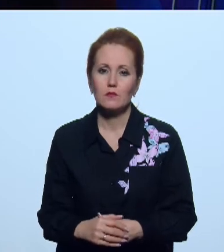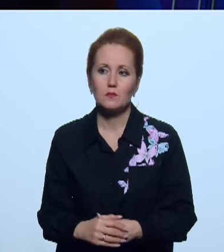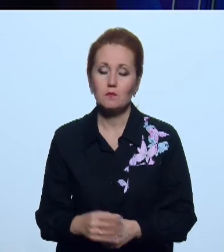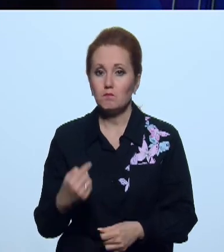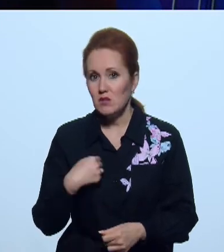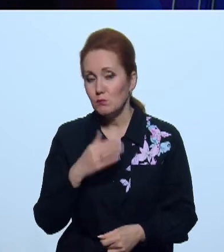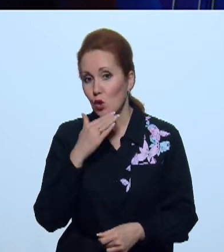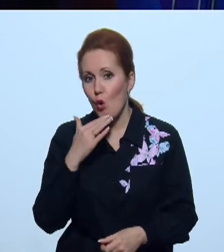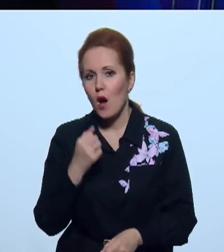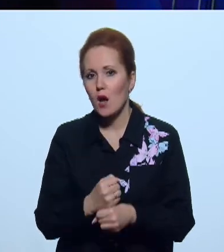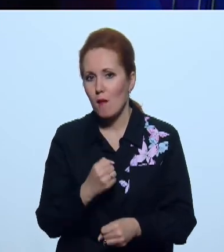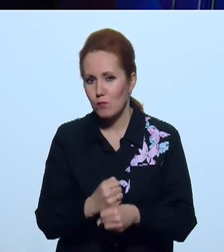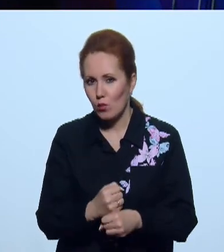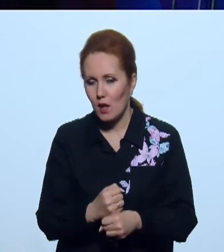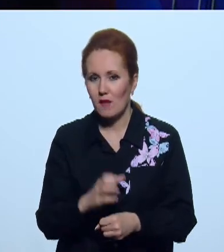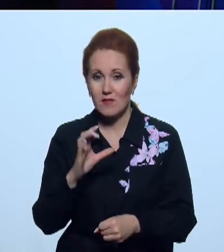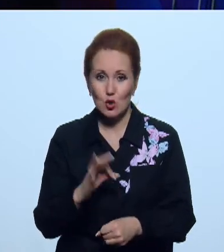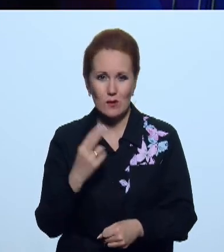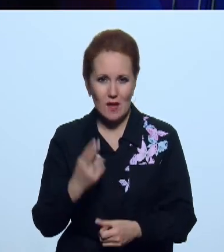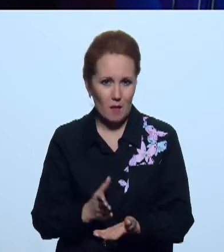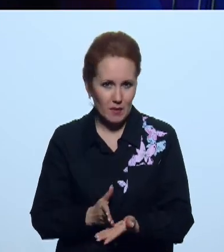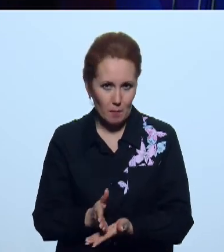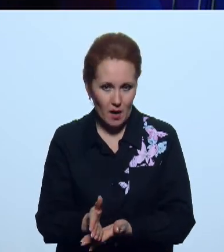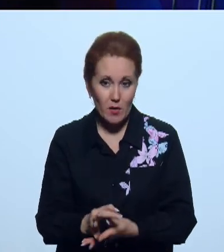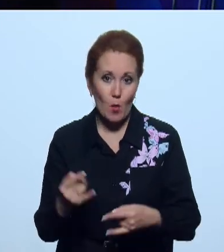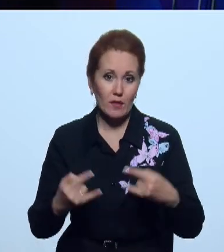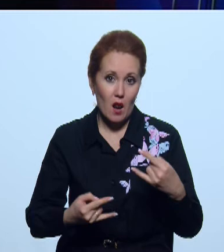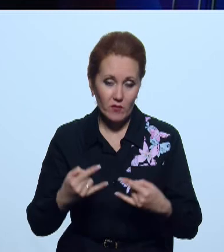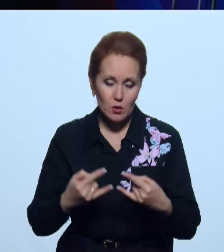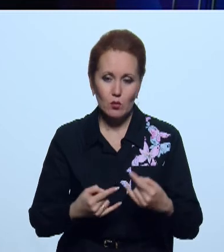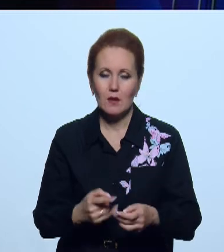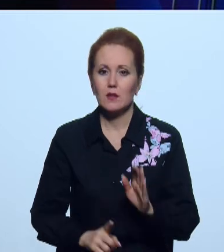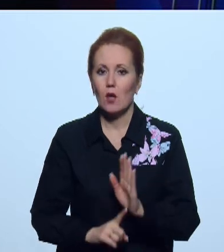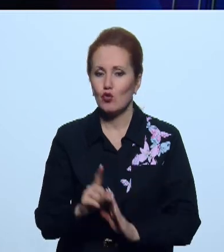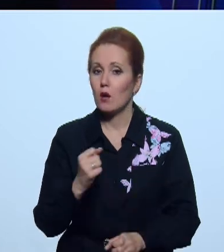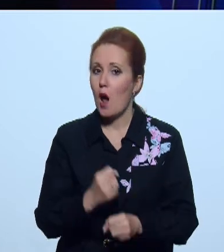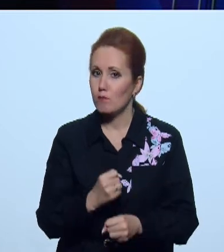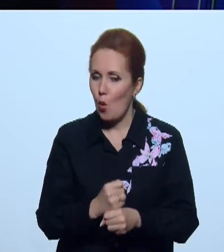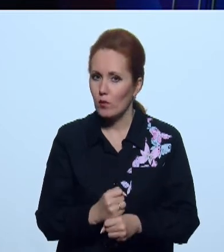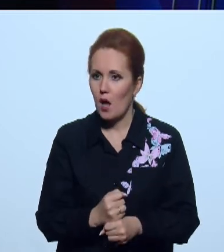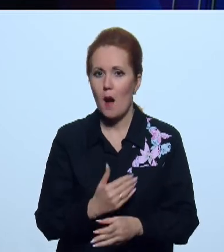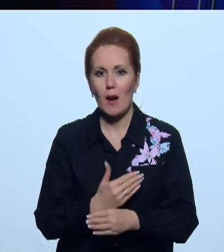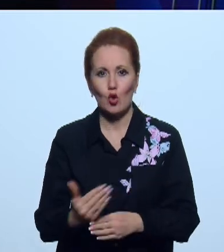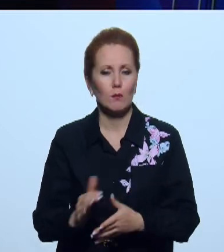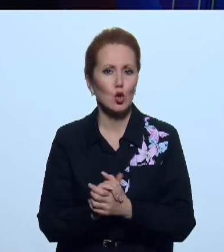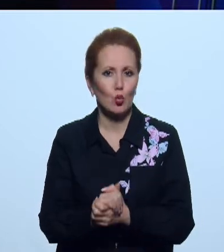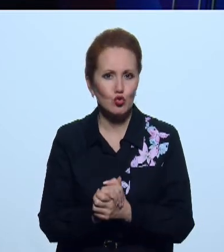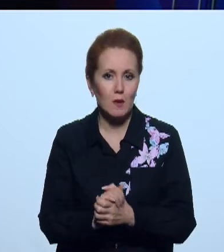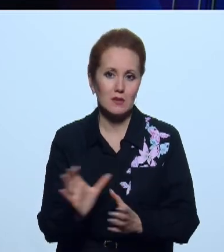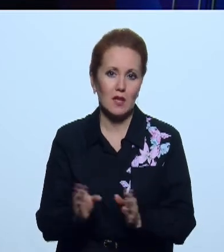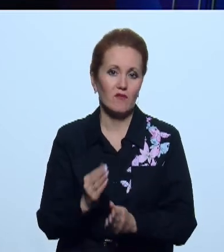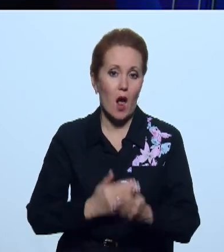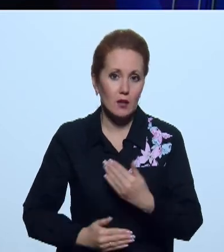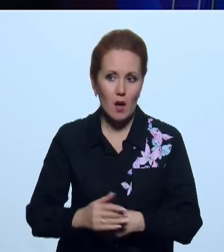Мы много работали как раз вот в социальном направлении, по телевидению. Сначала работа, потом дружба с инвалидами,